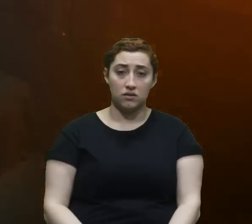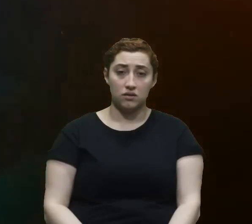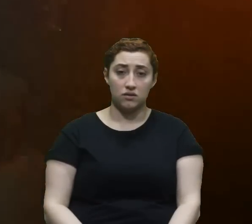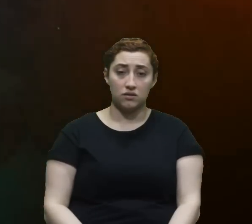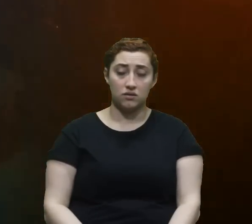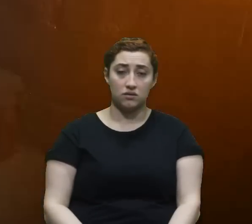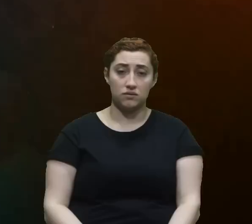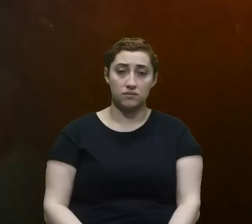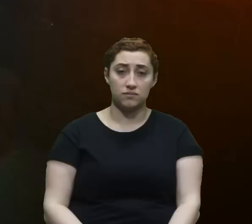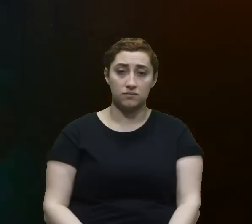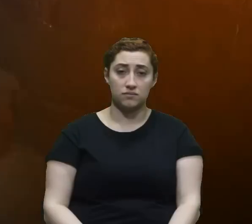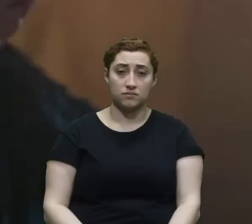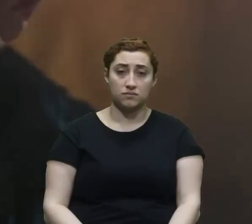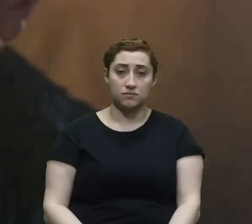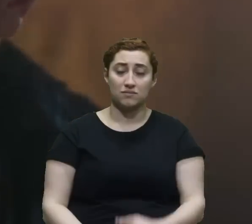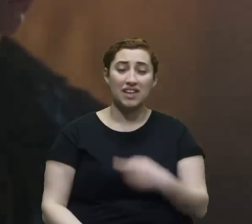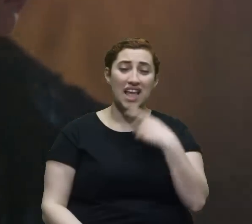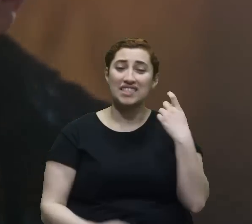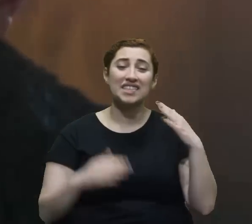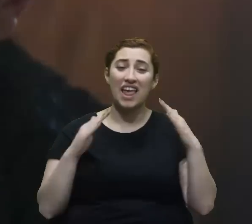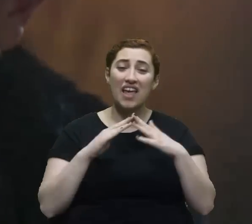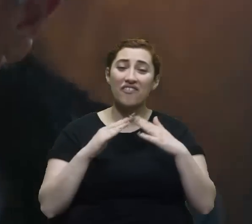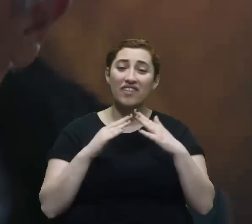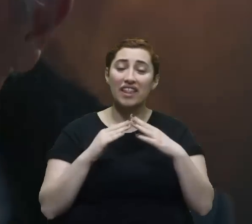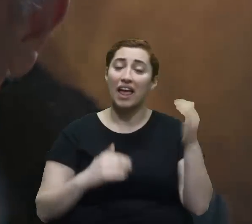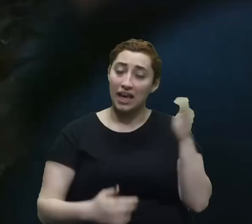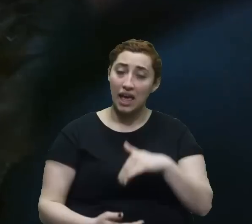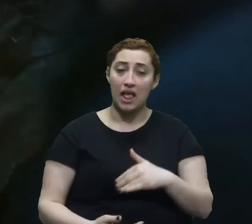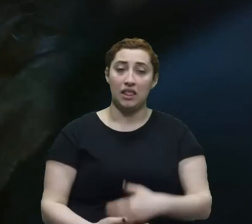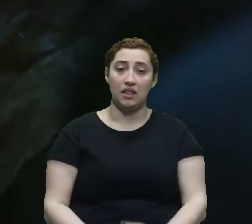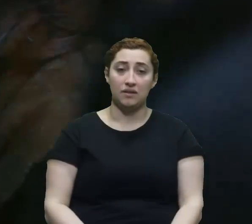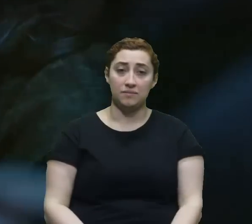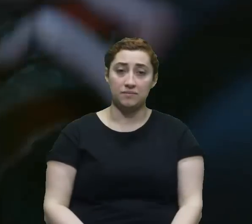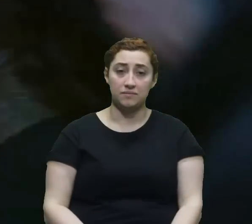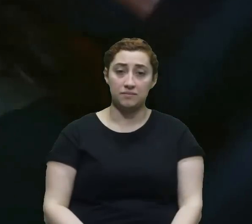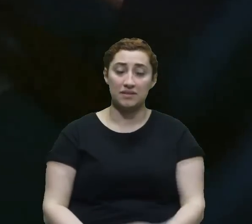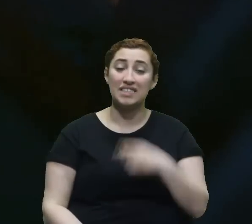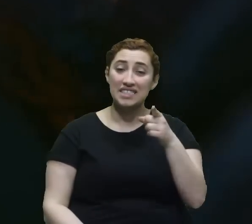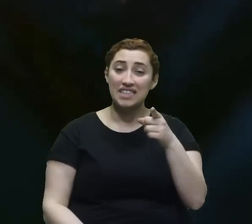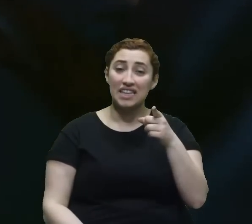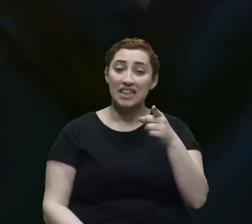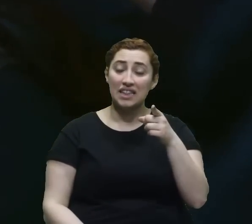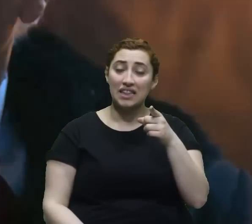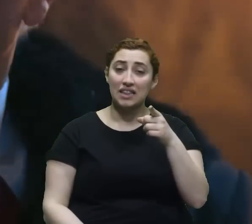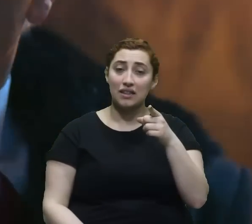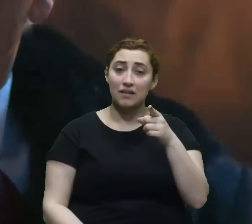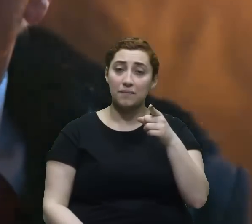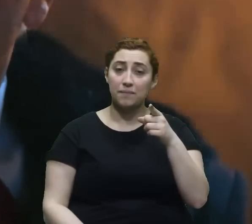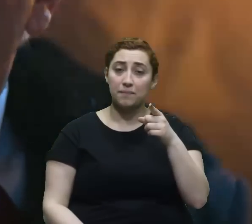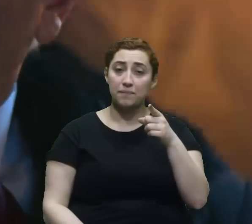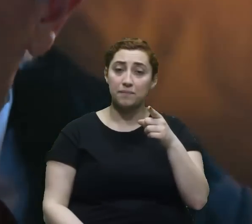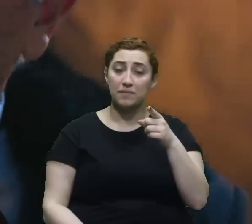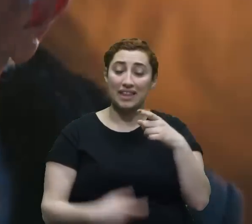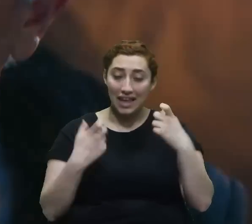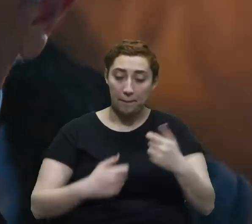Yanına oturdu. Eski yuvana, evine dön. Seni yarın... Saçını okşamak isteyince